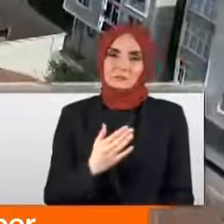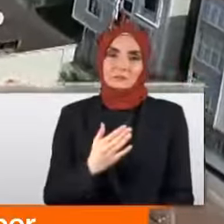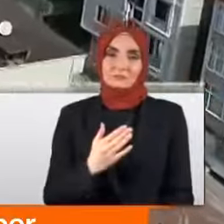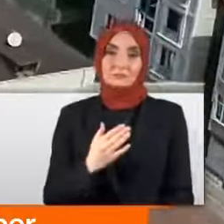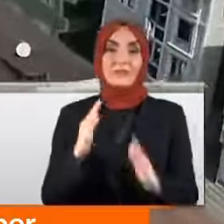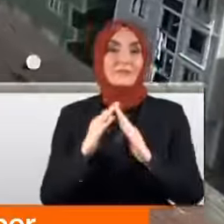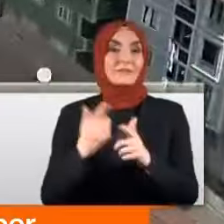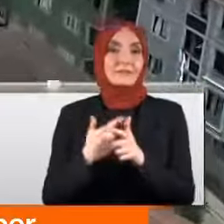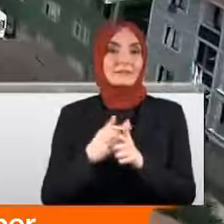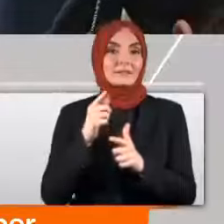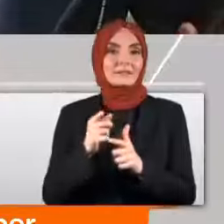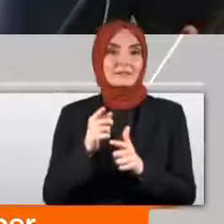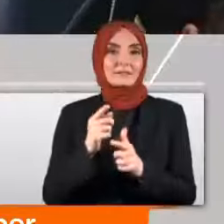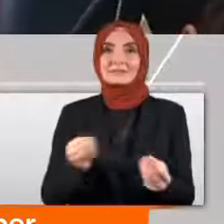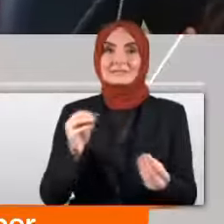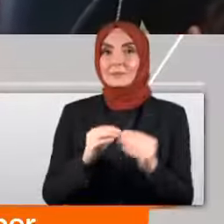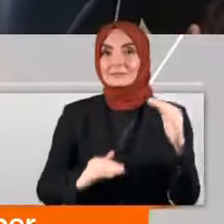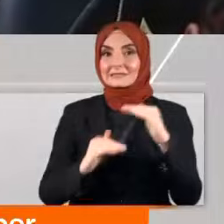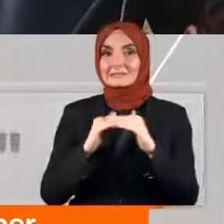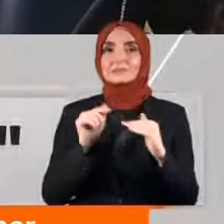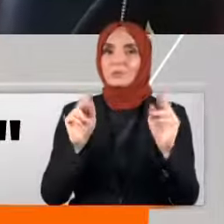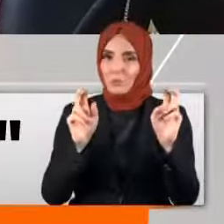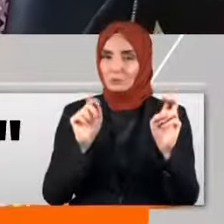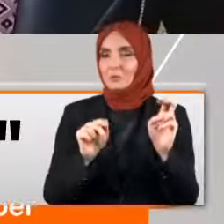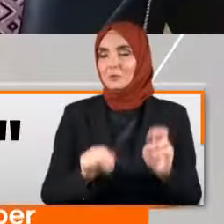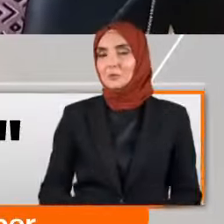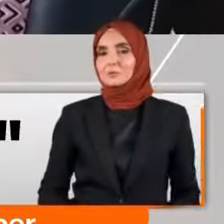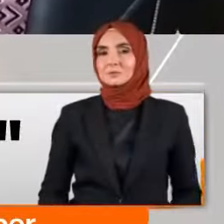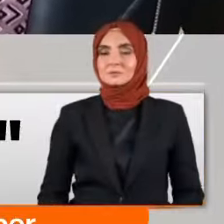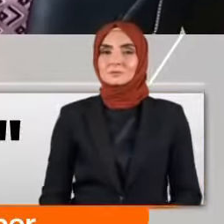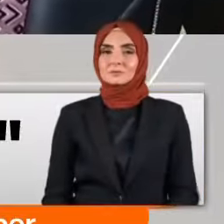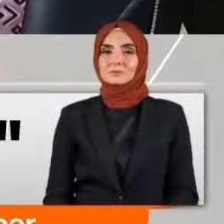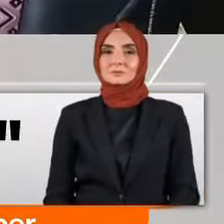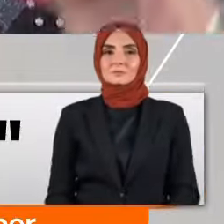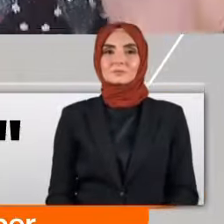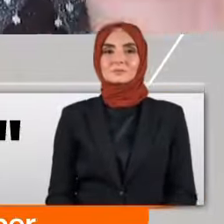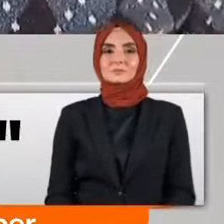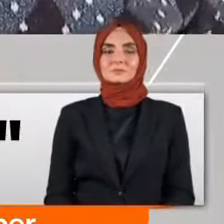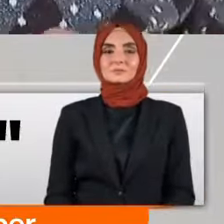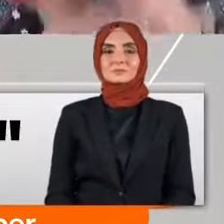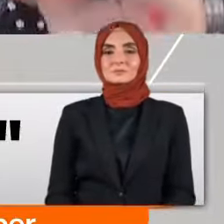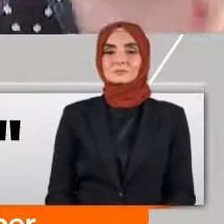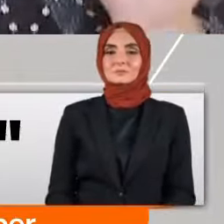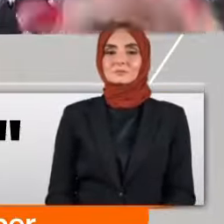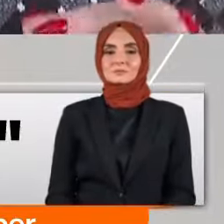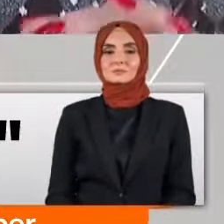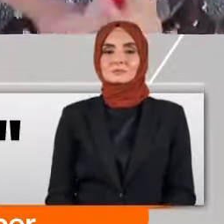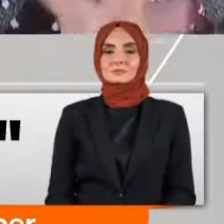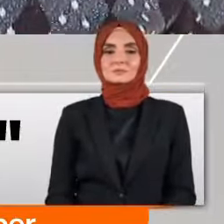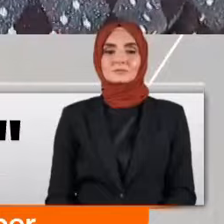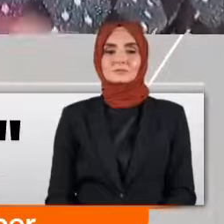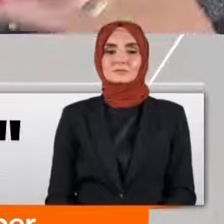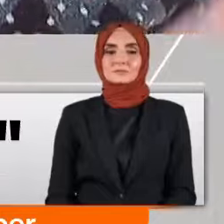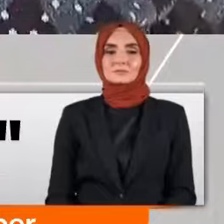kiralarına uygulanan zam sınırı. O konuda haklılar. Evet, kiralar enflasyonun altında kaldığı için. Son 2 yıldır tarihte ilk kez